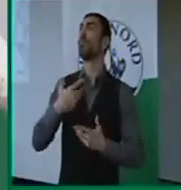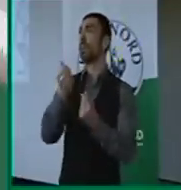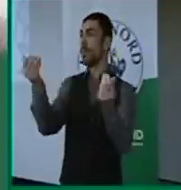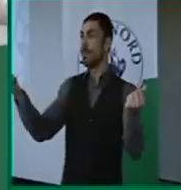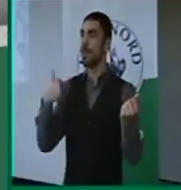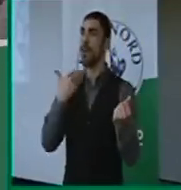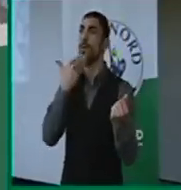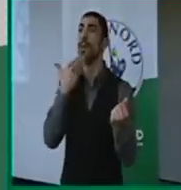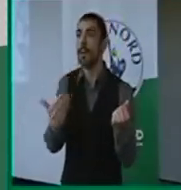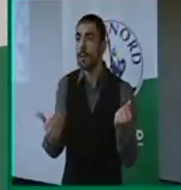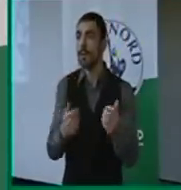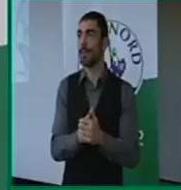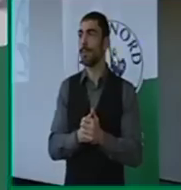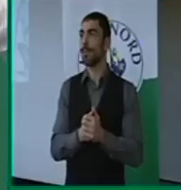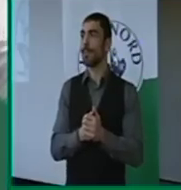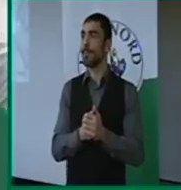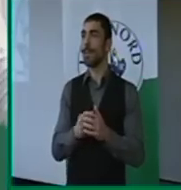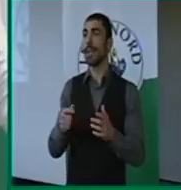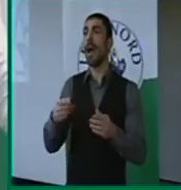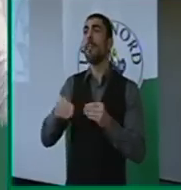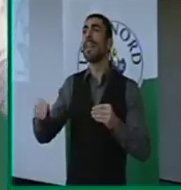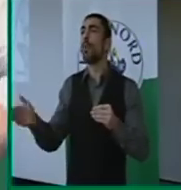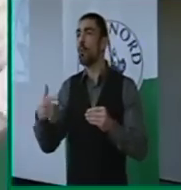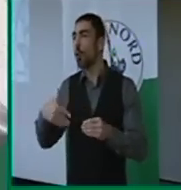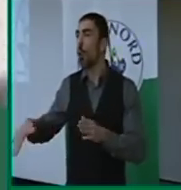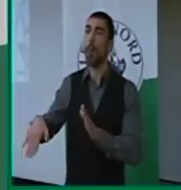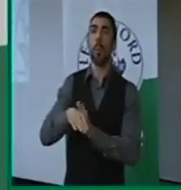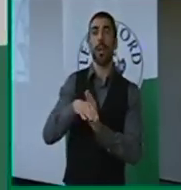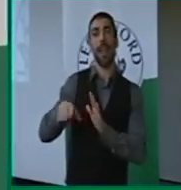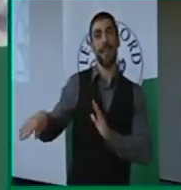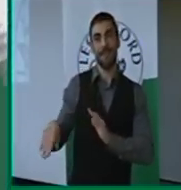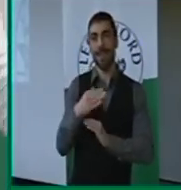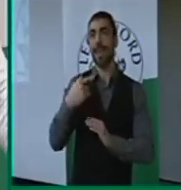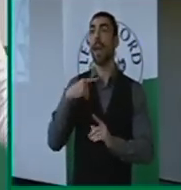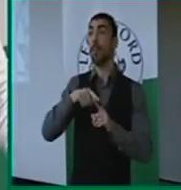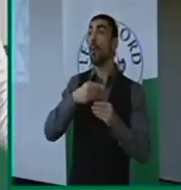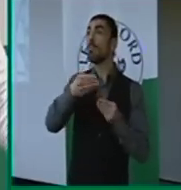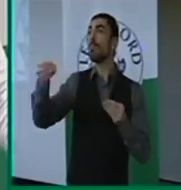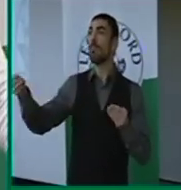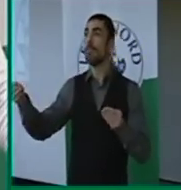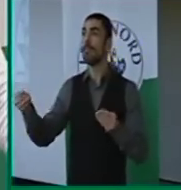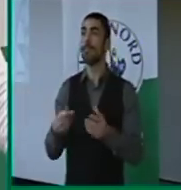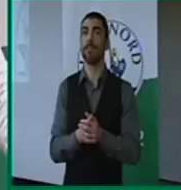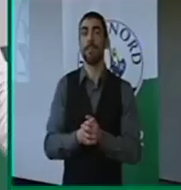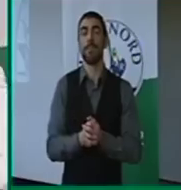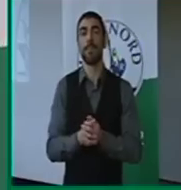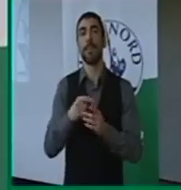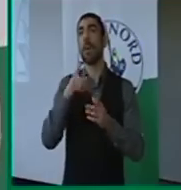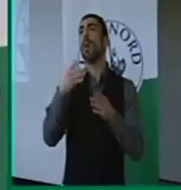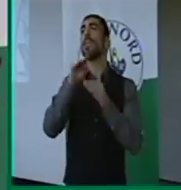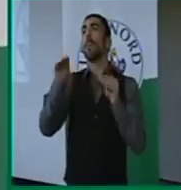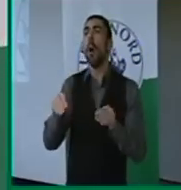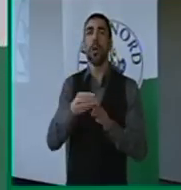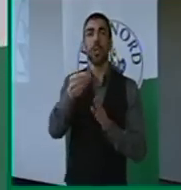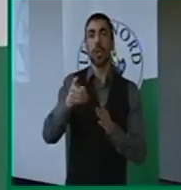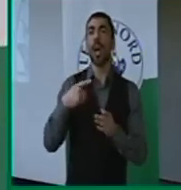soddisfazioni portate via tutto il materiale che c'è qua e datelo anche nei posti più impensati